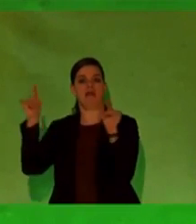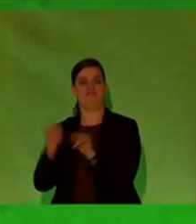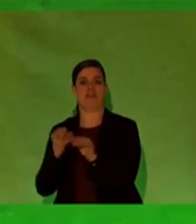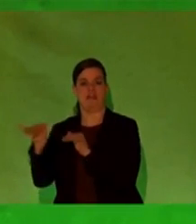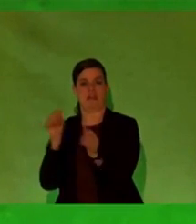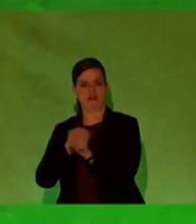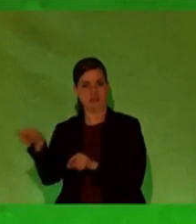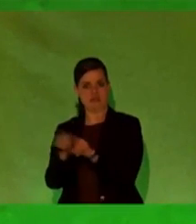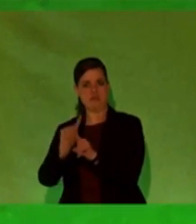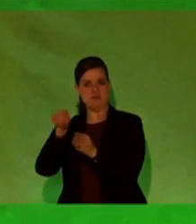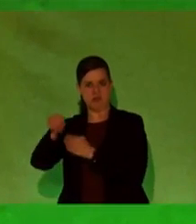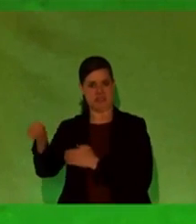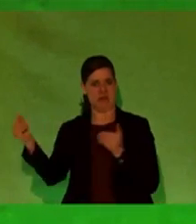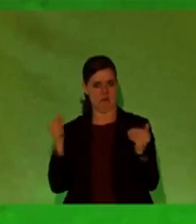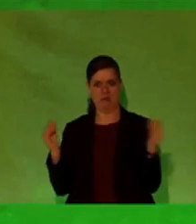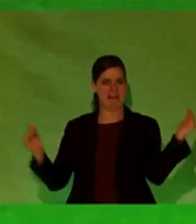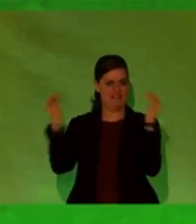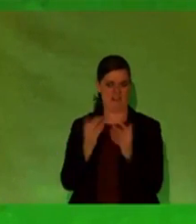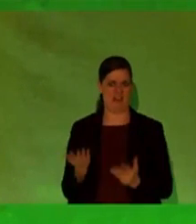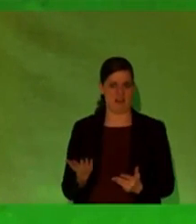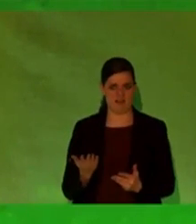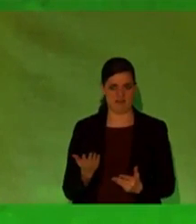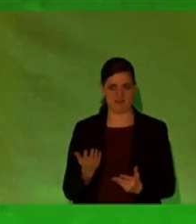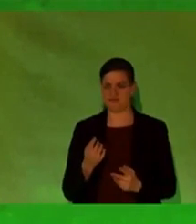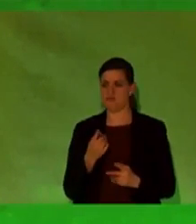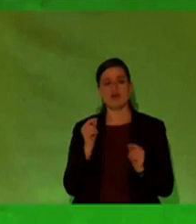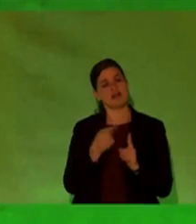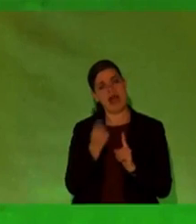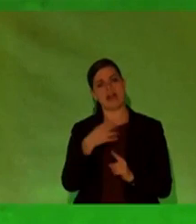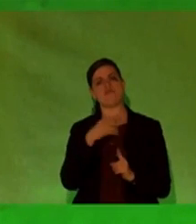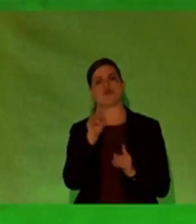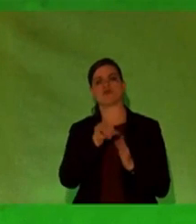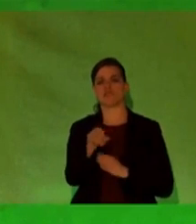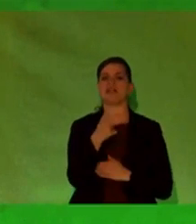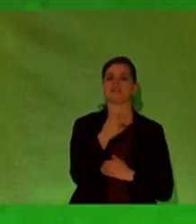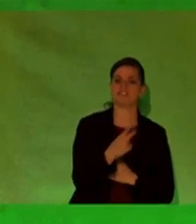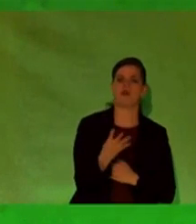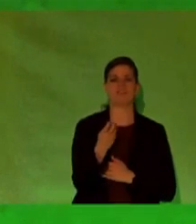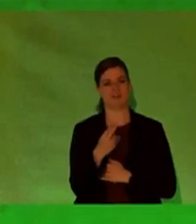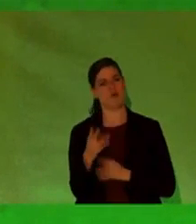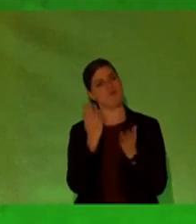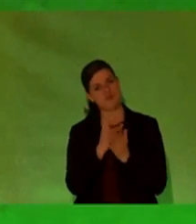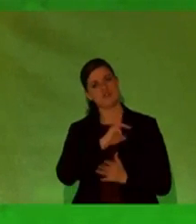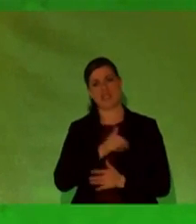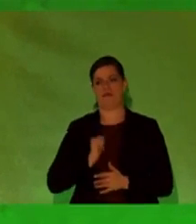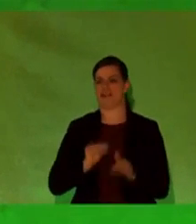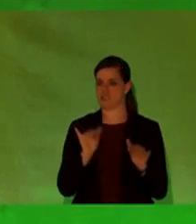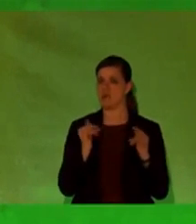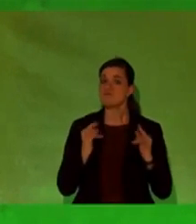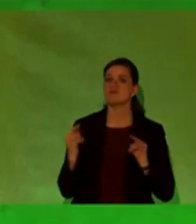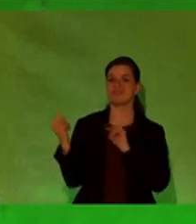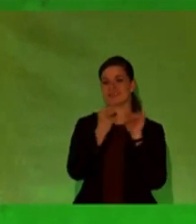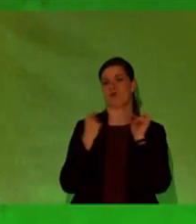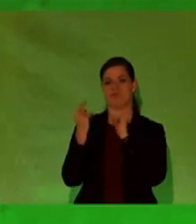Bürgerin muss einen bestimmten Betrag zahlen. Sei es 20 Euro, sei es 40 Euro, ist sozial belastend und muss diskutiert werden. Und das kann man nicht heute